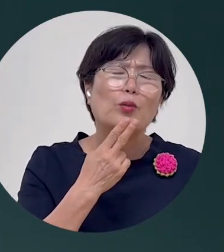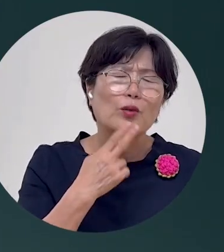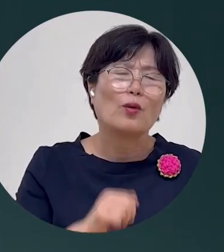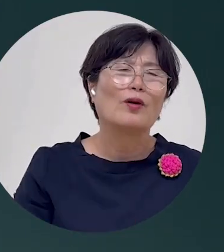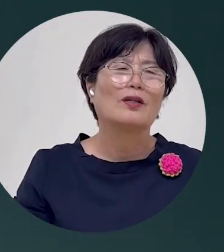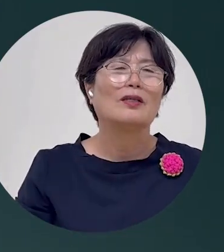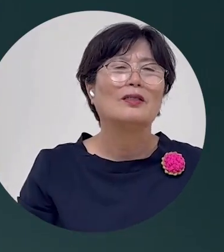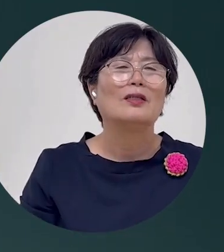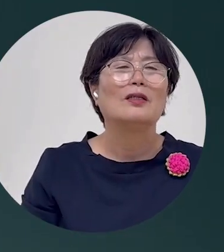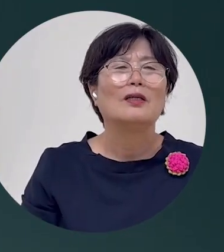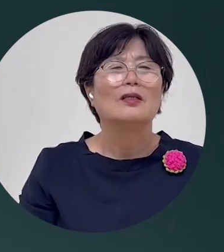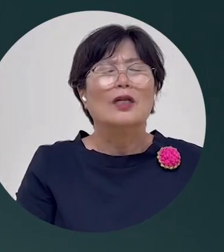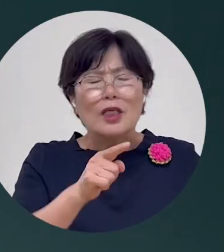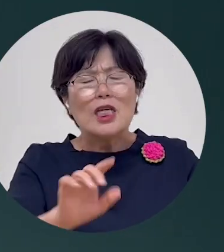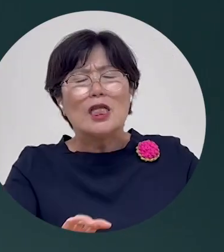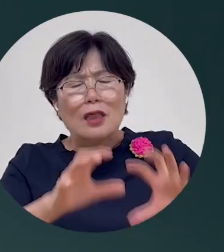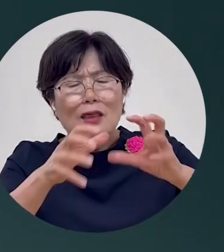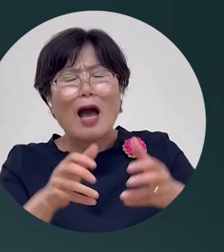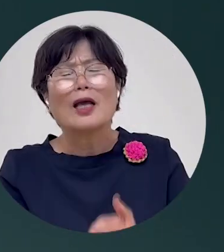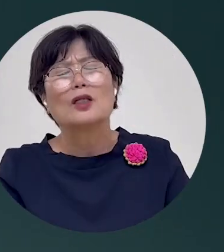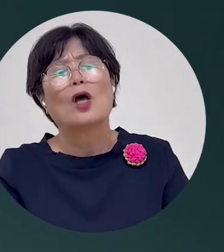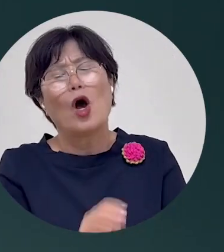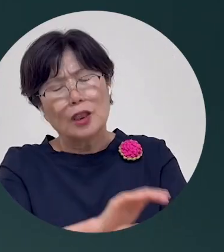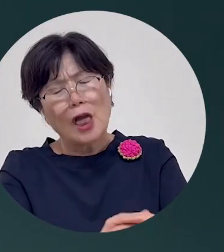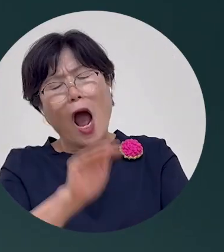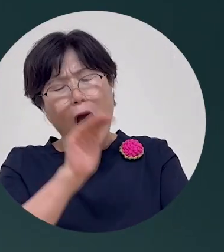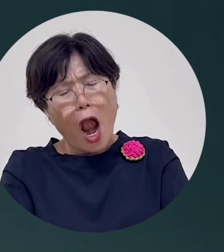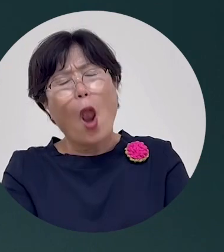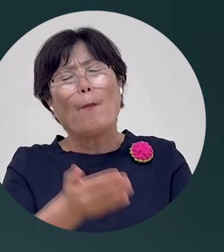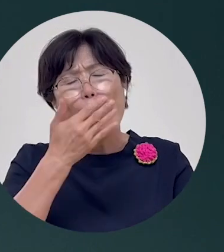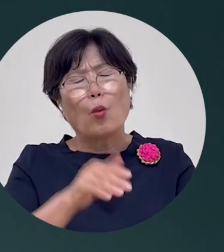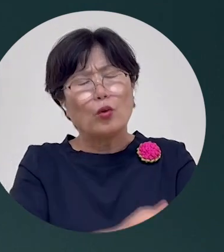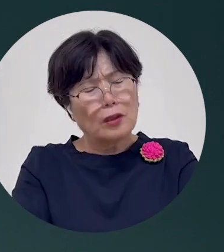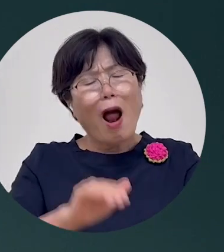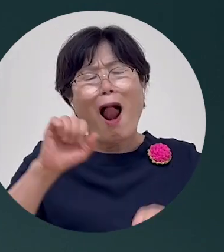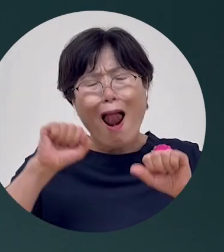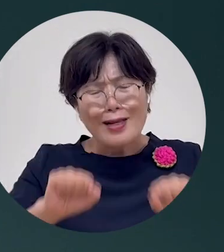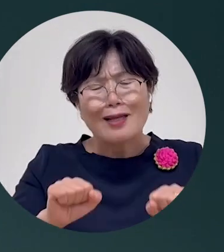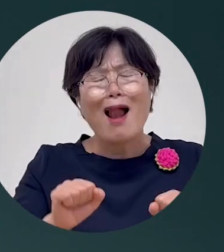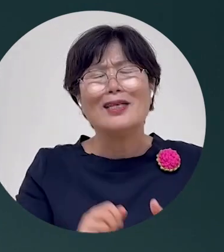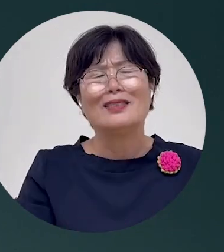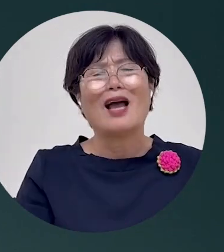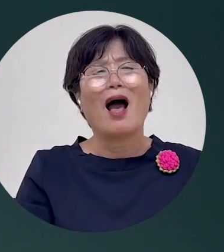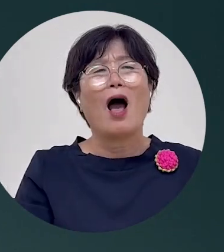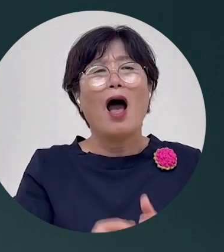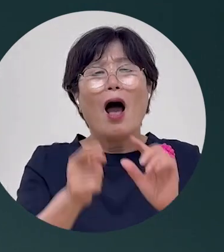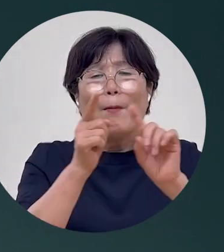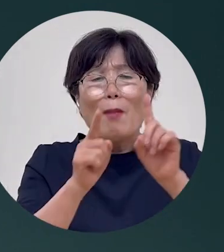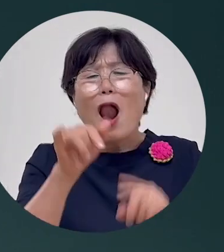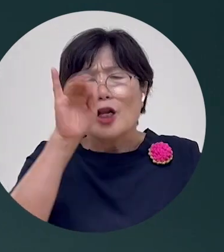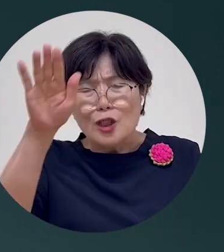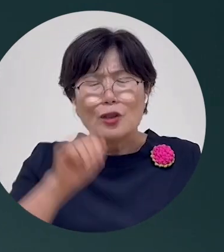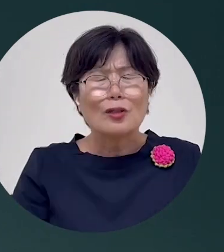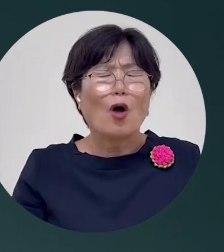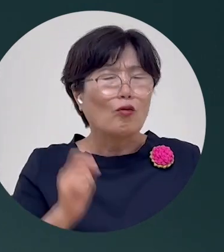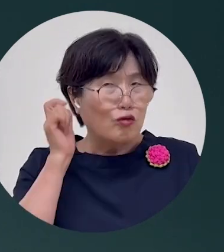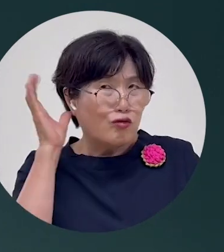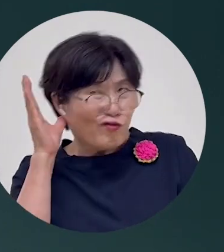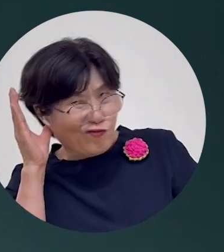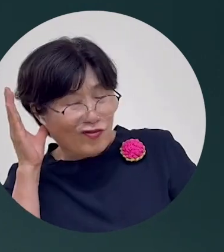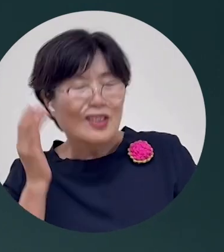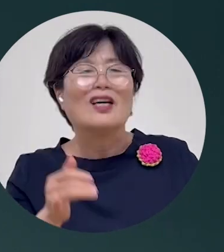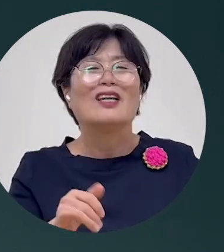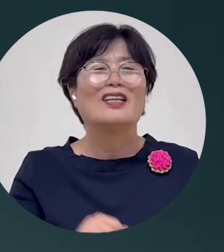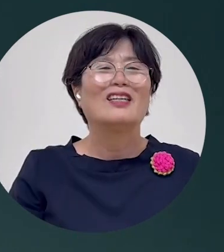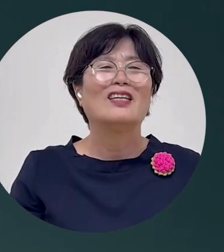이 땅에서 잘 먹고 잘 살자 이야기하는 건데 거기에 기가 쫑긋할 필요는 없어요. 물론 이 땅에서 잘 먹고